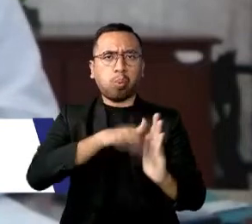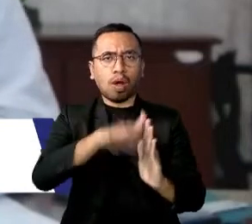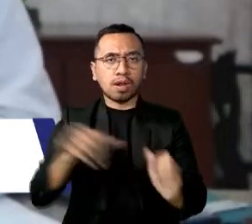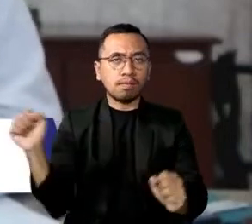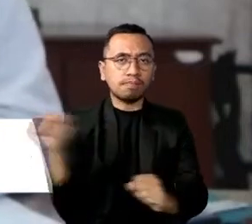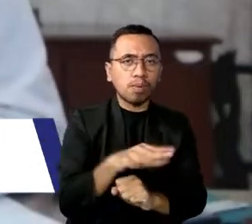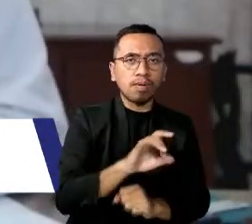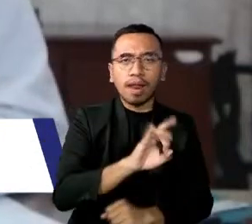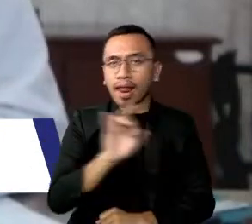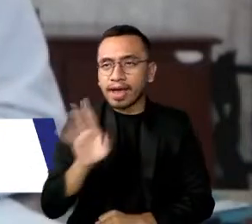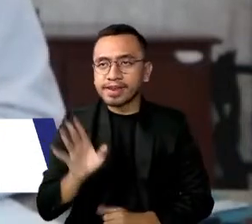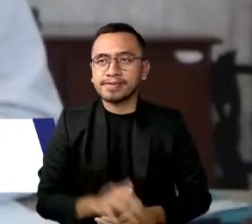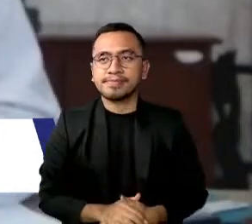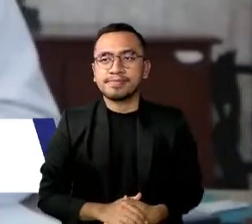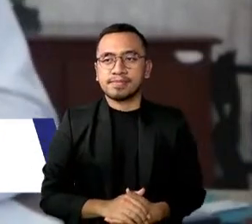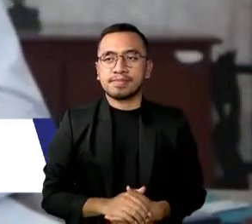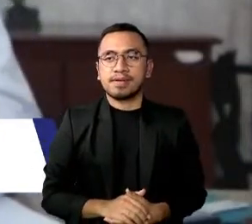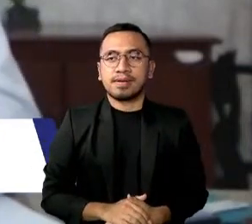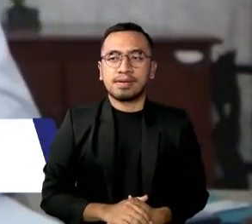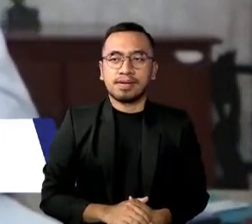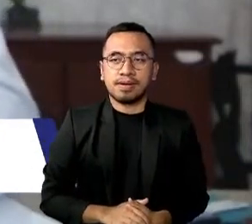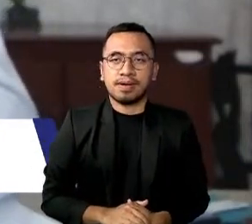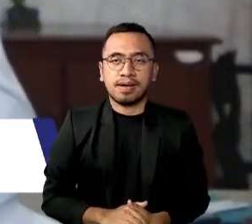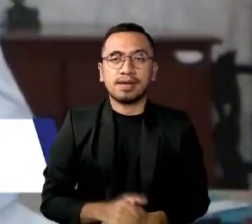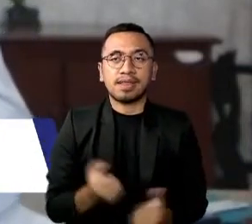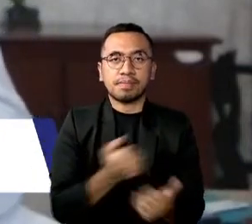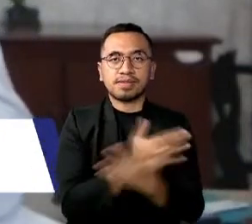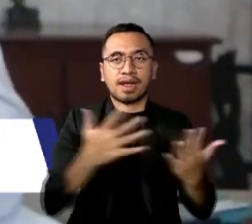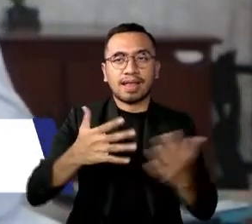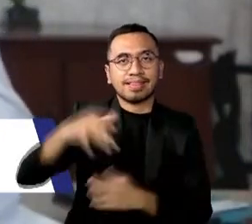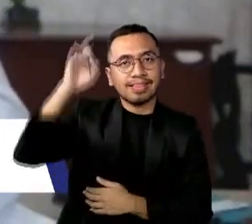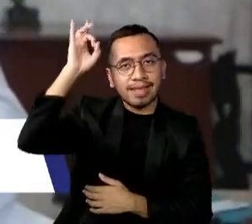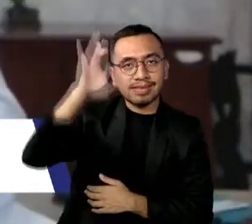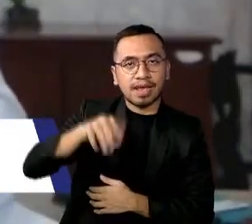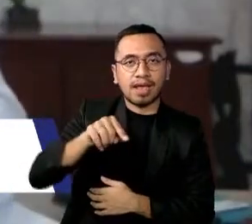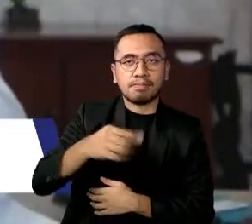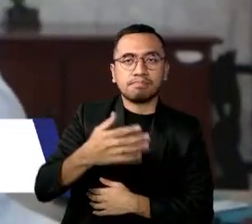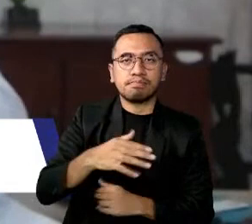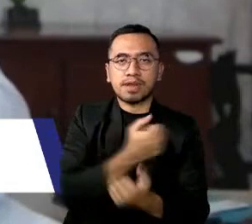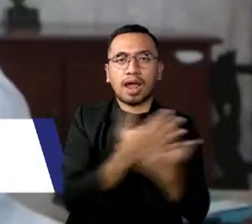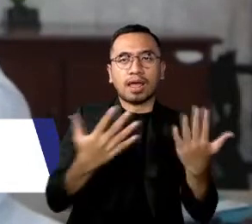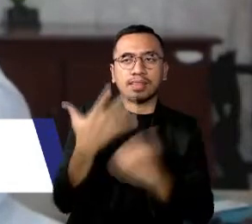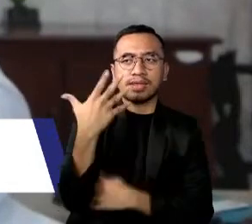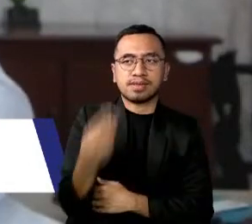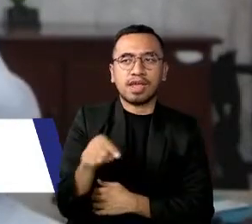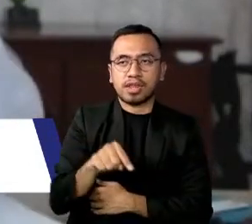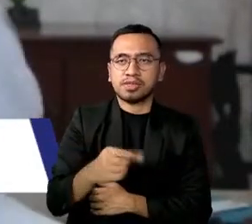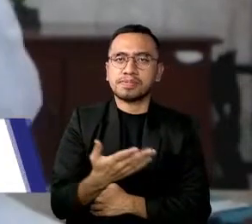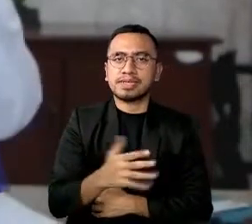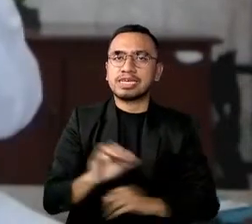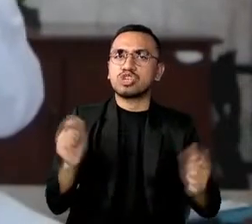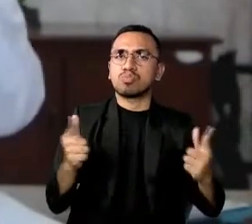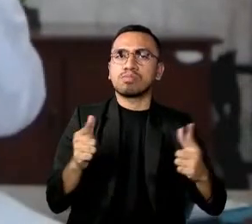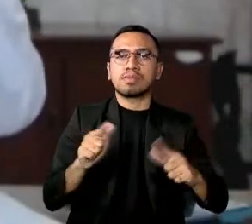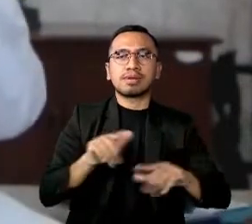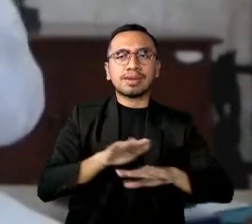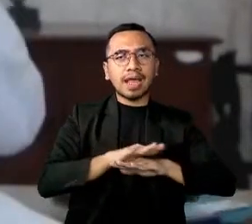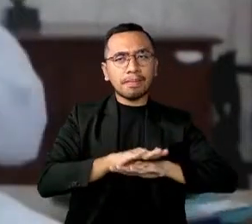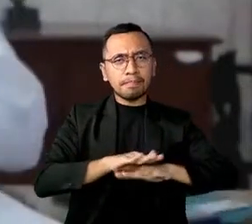Sesungguhnya masyarakat desa ini adalah masyarakat yang hidup tentram masyarakat yang hidup damai